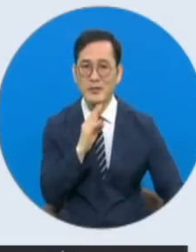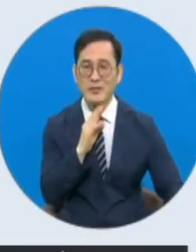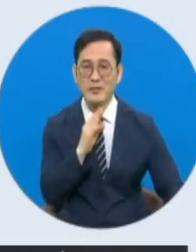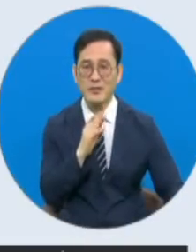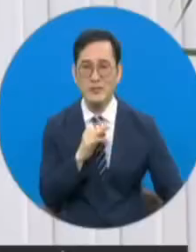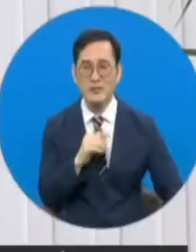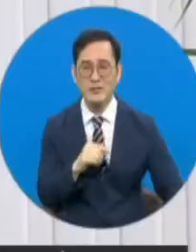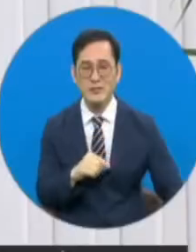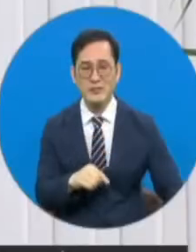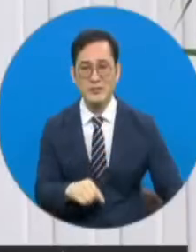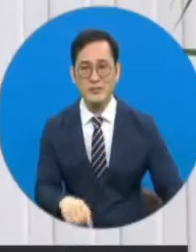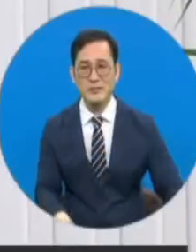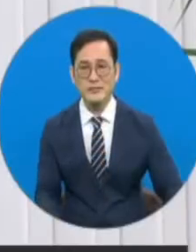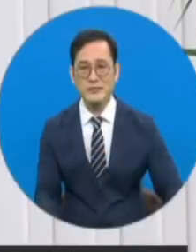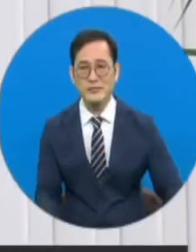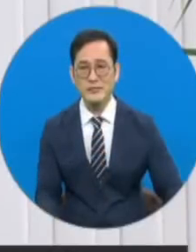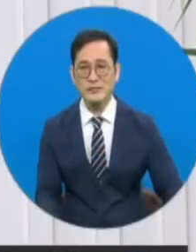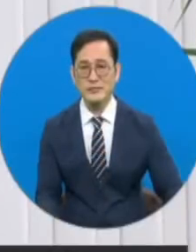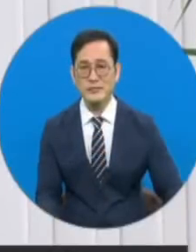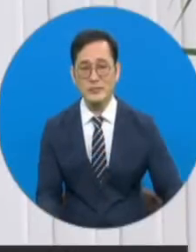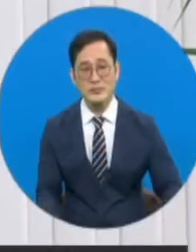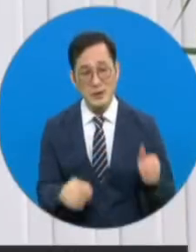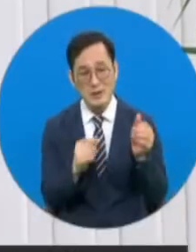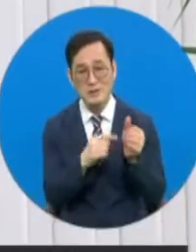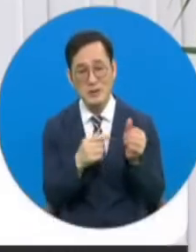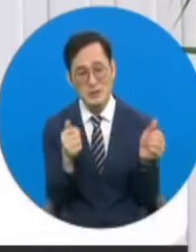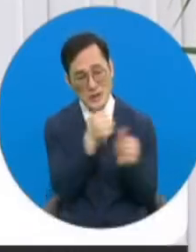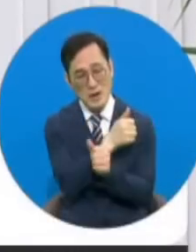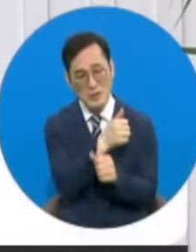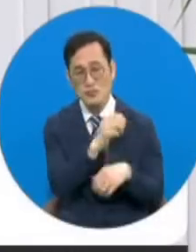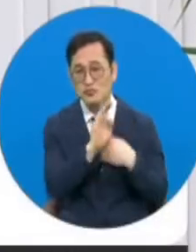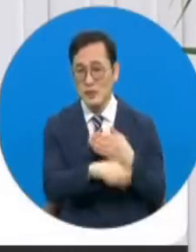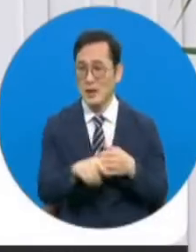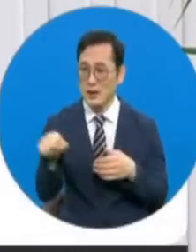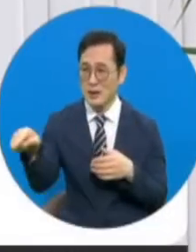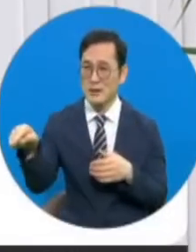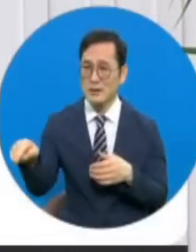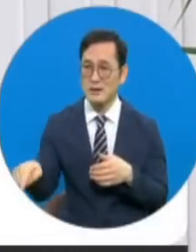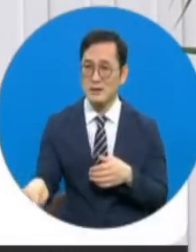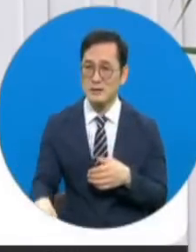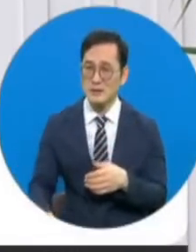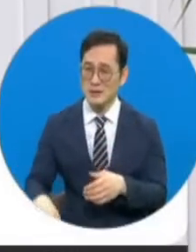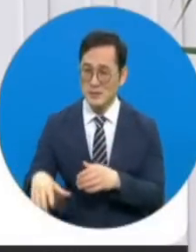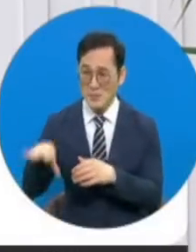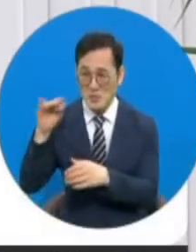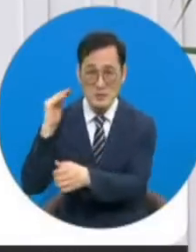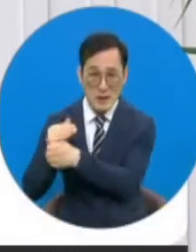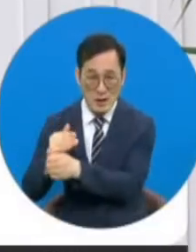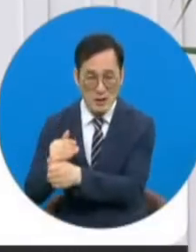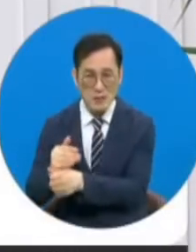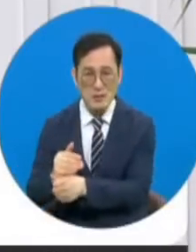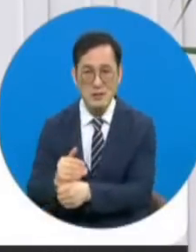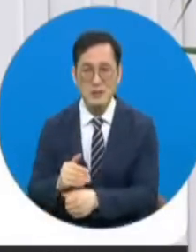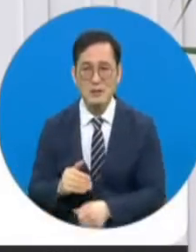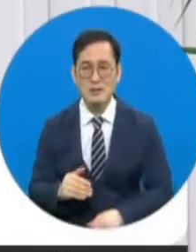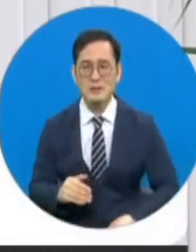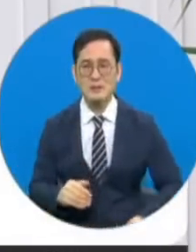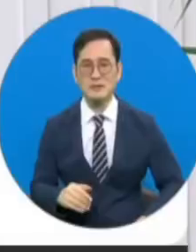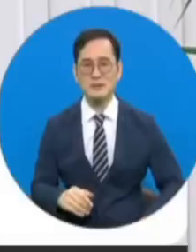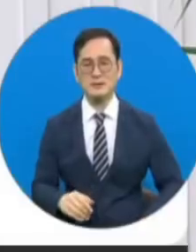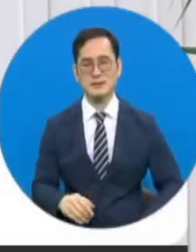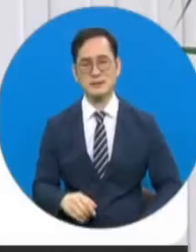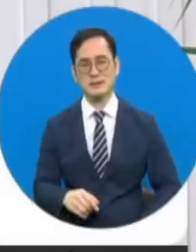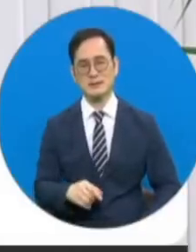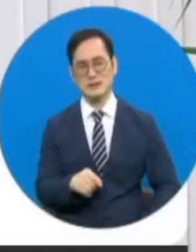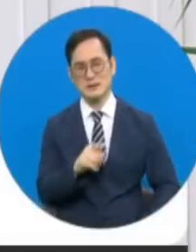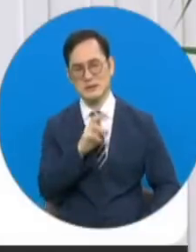넘겨주고 그거와 더불어서 한상혁 방송위원장까지 자르겠다고 하니 이것은 100% 우리가 의심을 할 수밖에